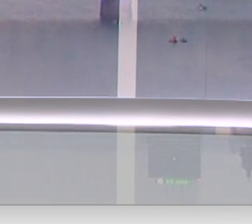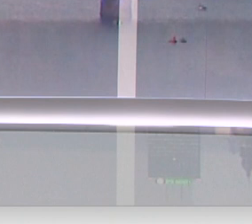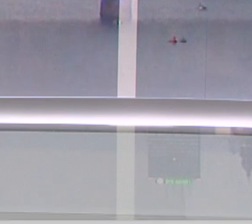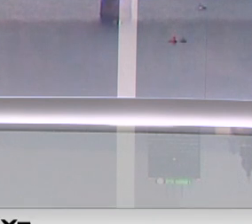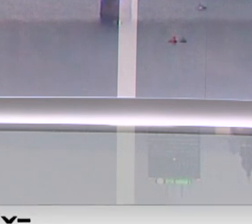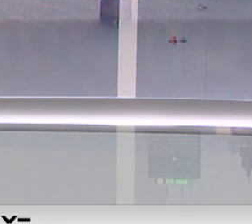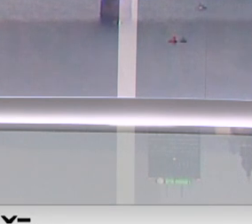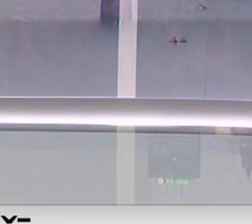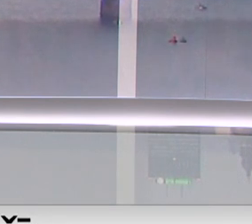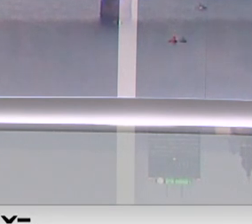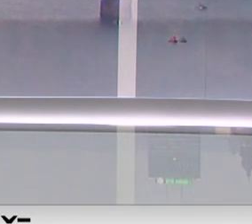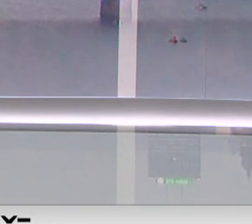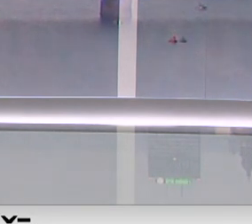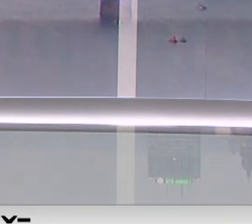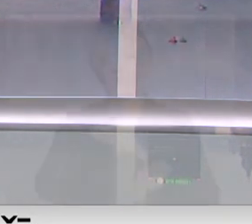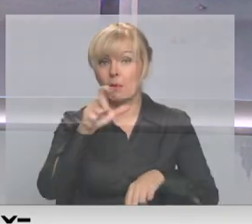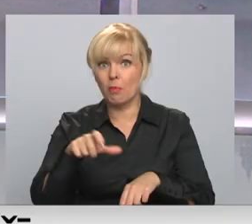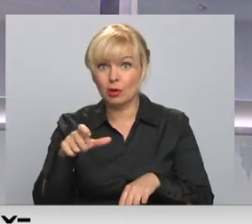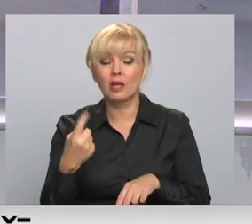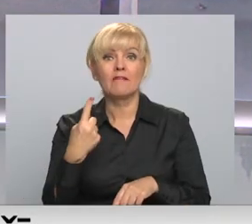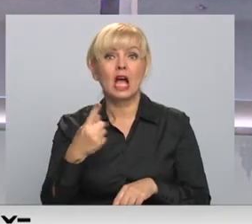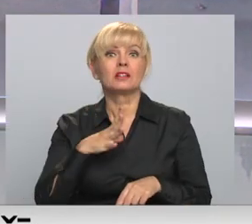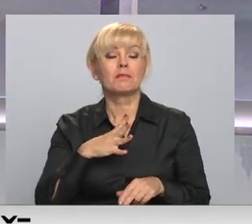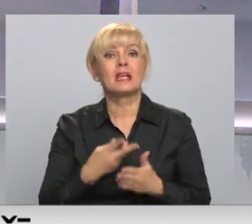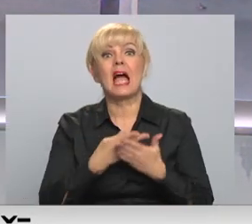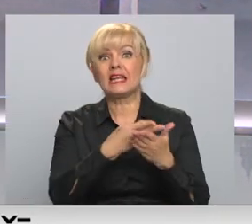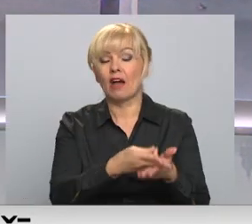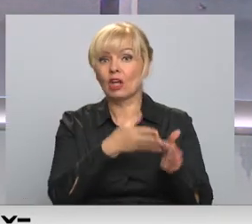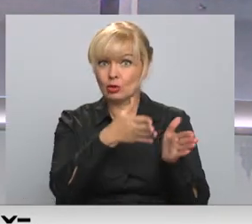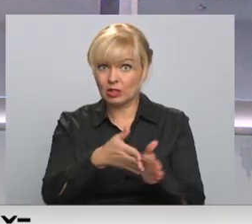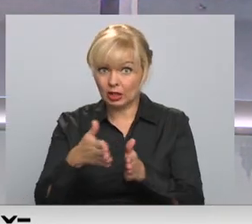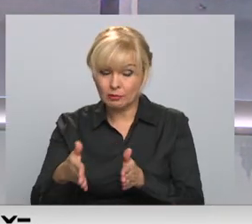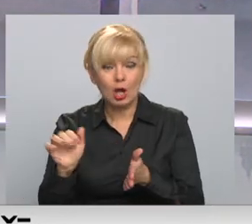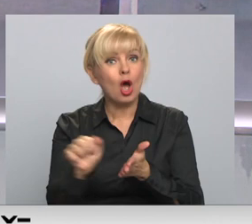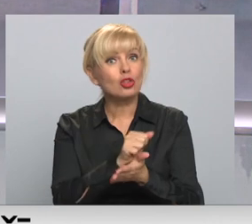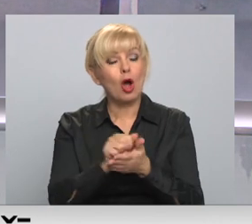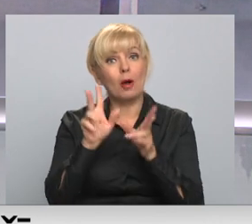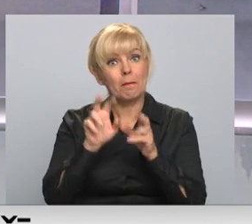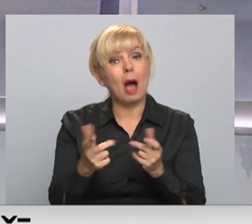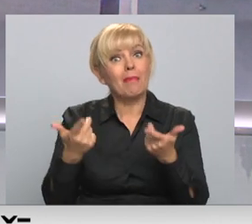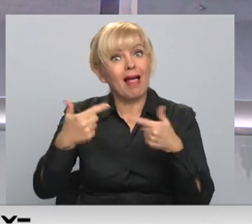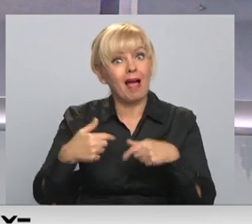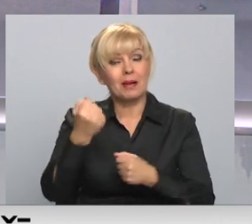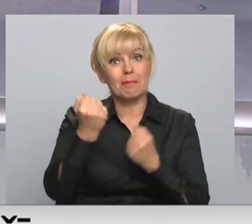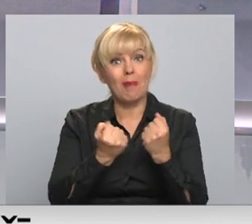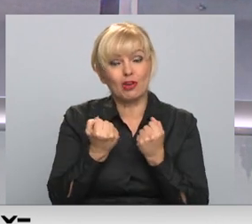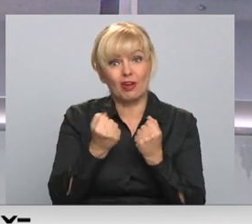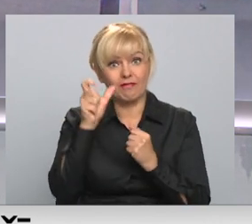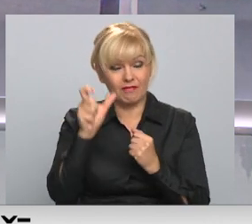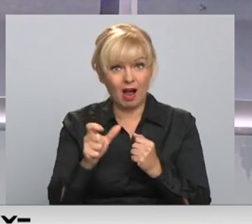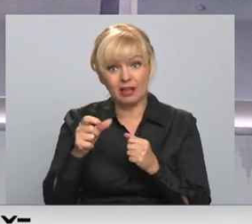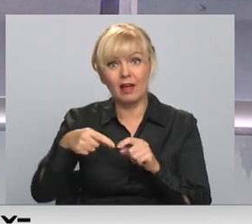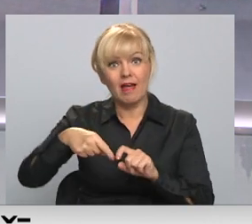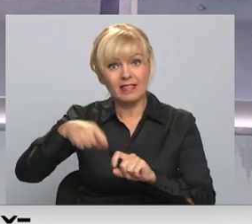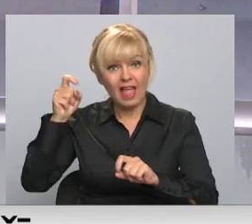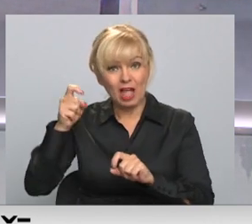novadās sprādzienā ievainoti divi policisti, viens no viņiem ievietots slimnīcā. Dokumentu pārbaudes laikā automašīnas vadītājs detonēja